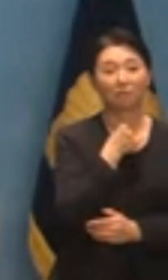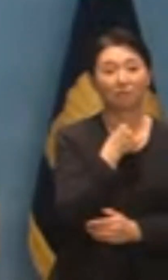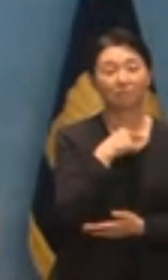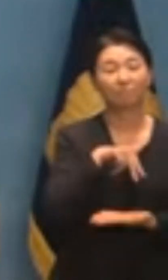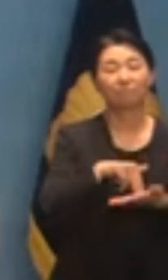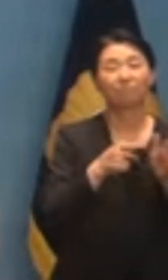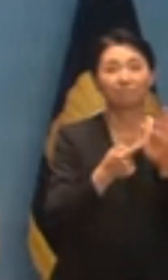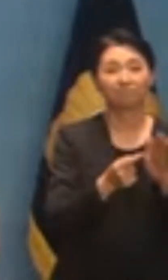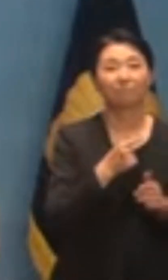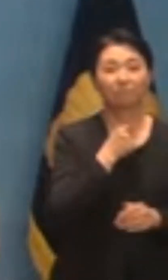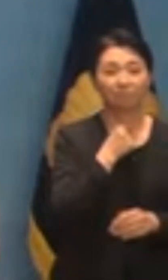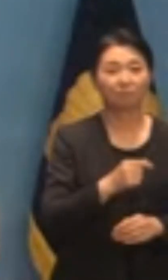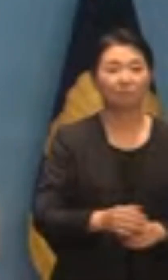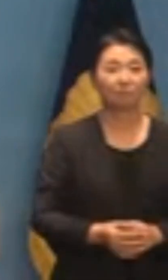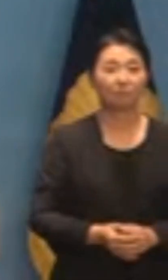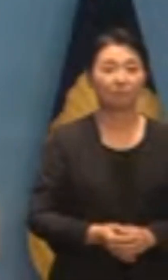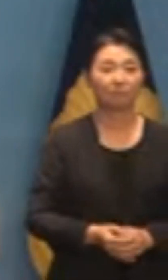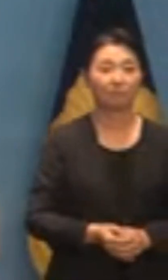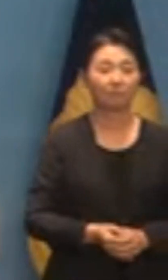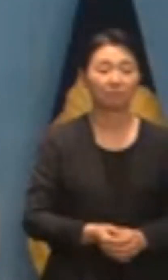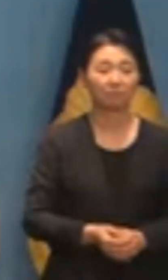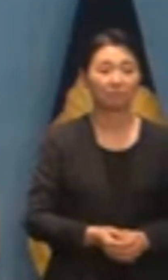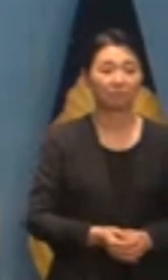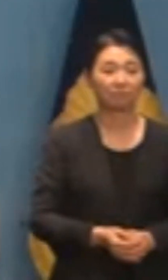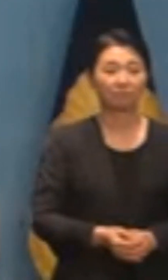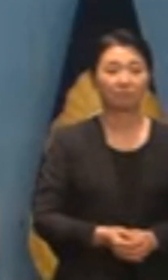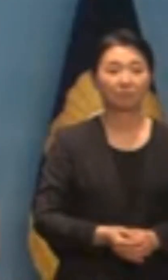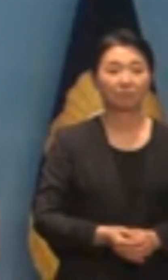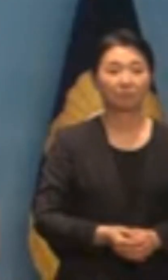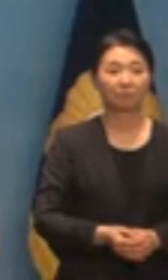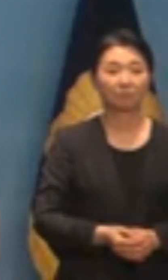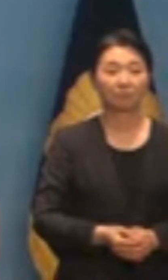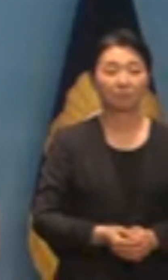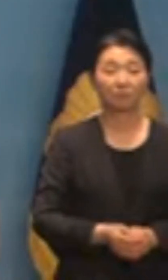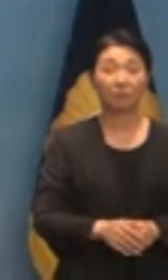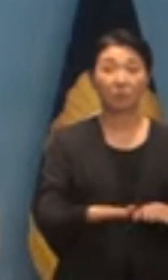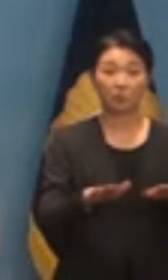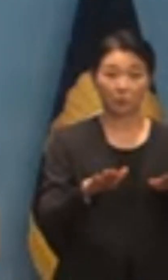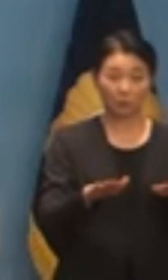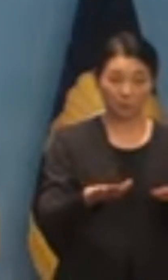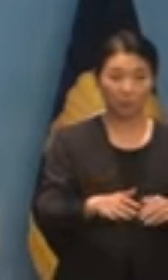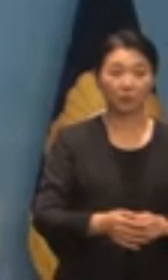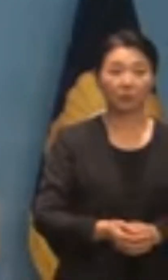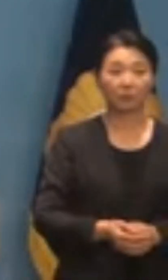입장을 밝히기 위해서 이 자리에 섰습니다. 오늘